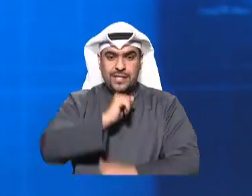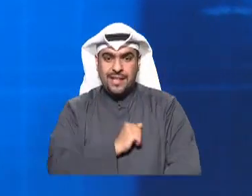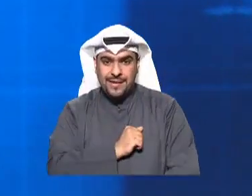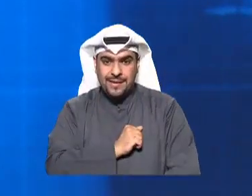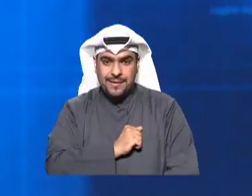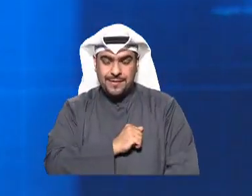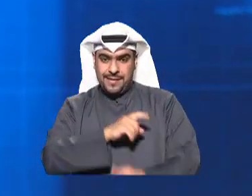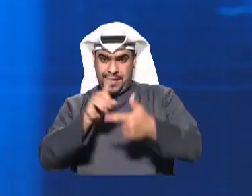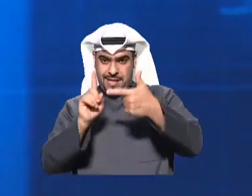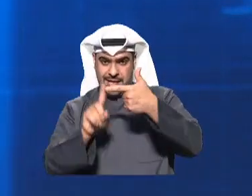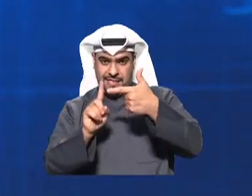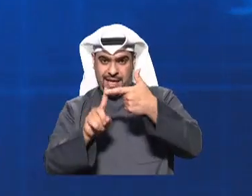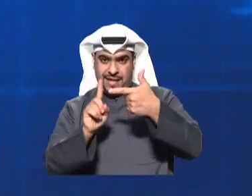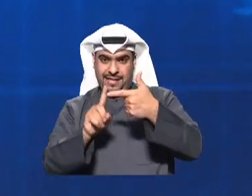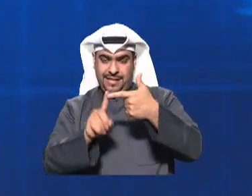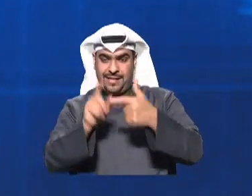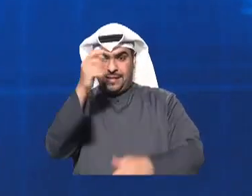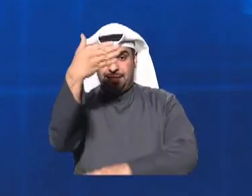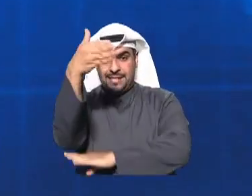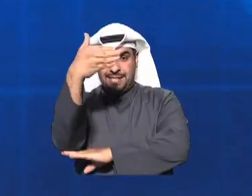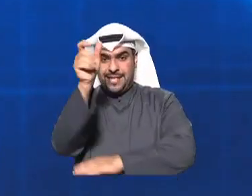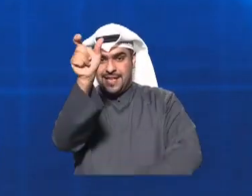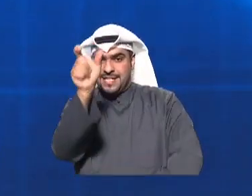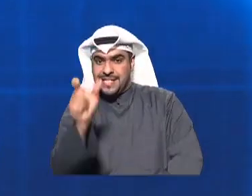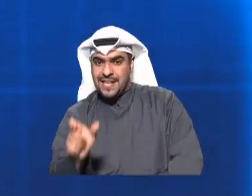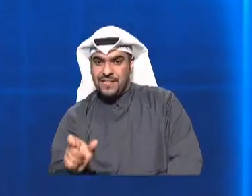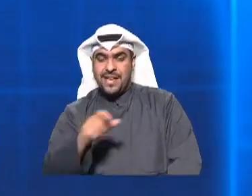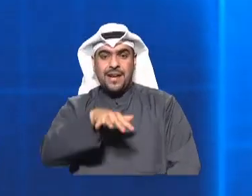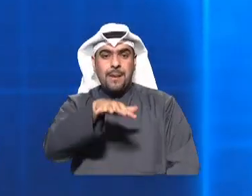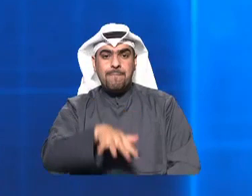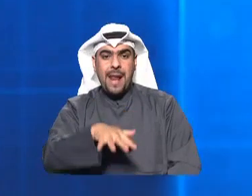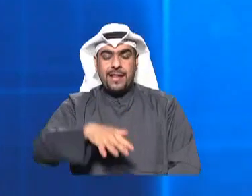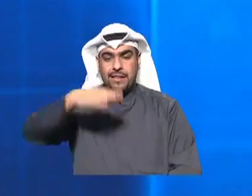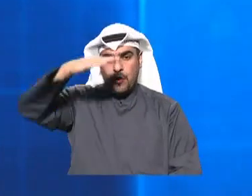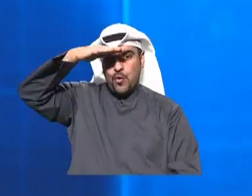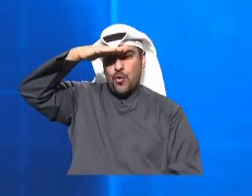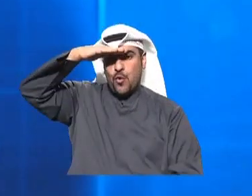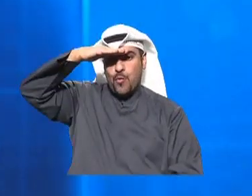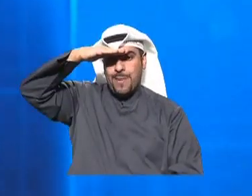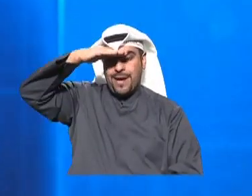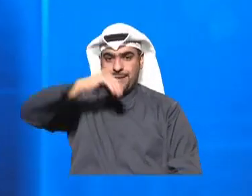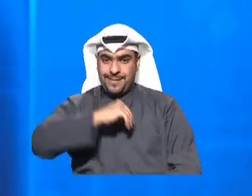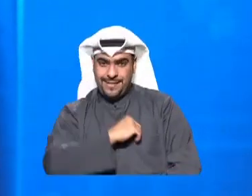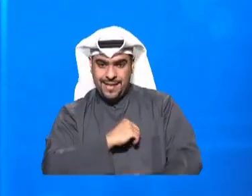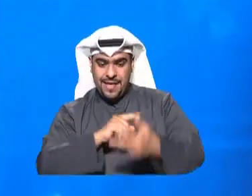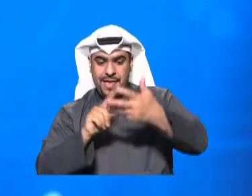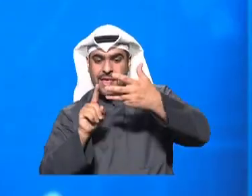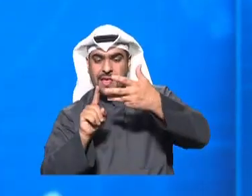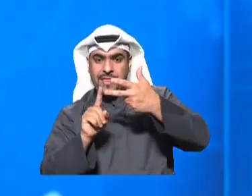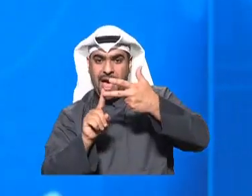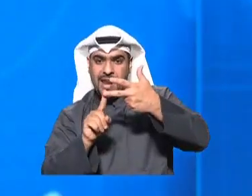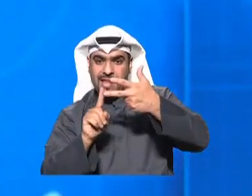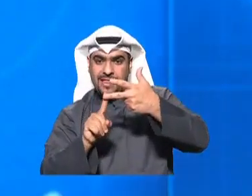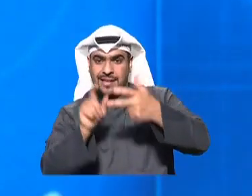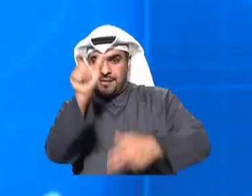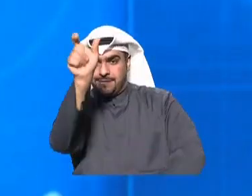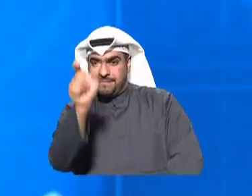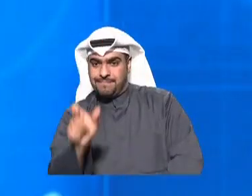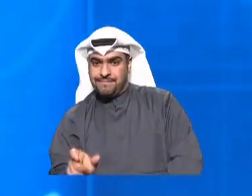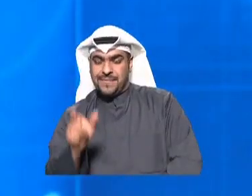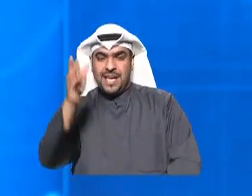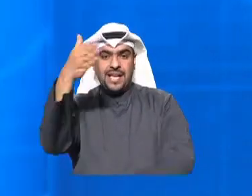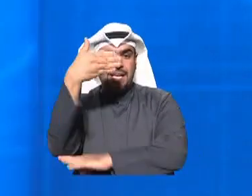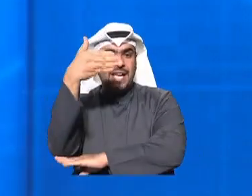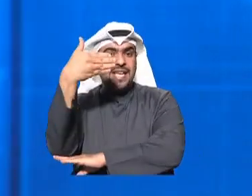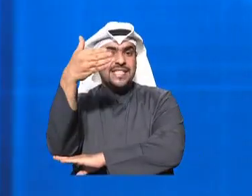نورييغا سانشيز سفيرا لجمهورية كوبا، والسفير ثانغ توانغ نجوا